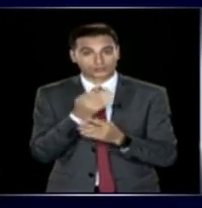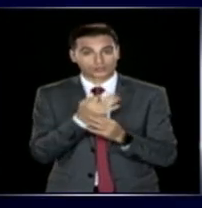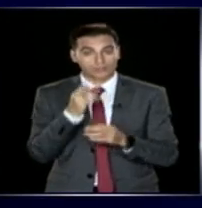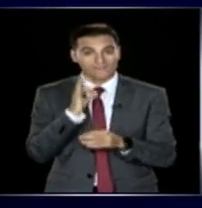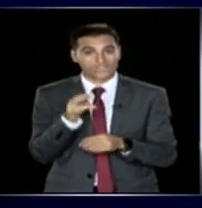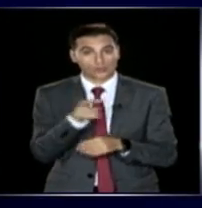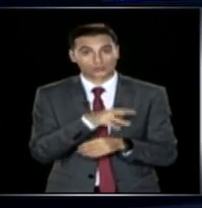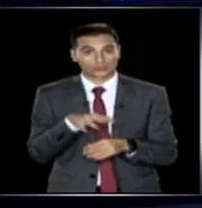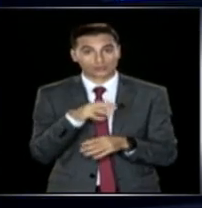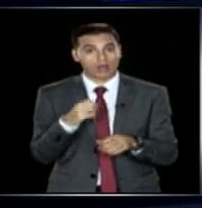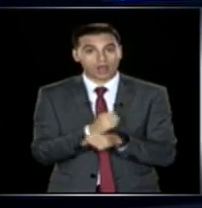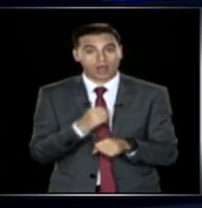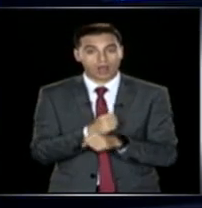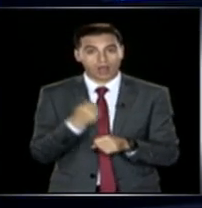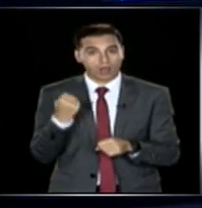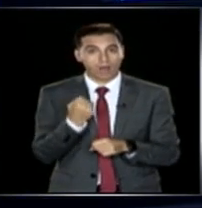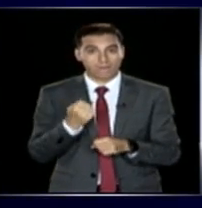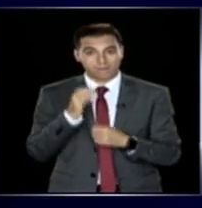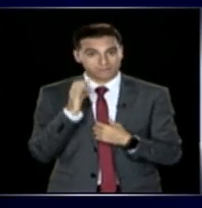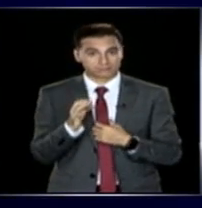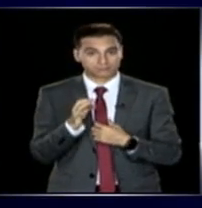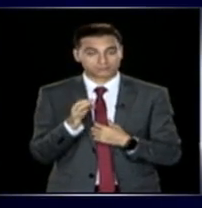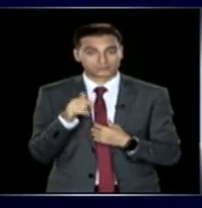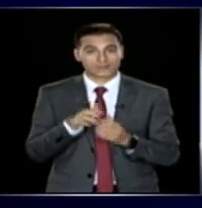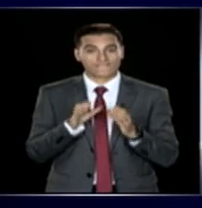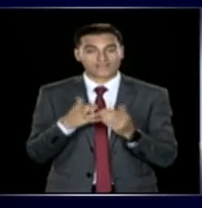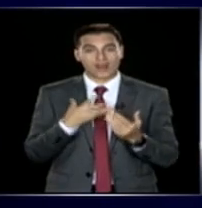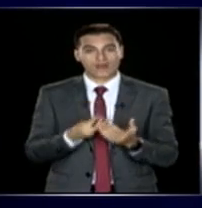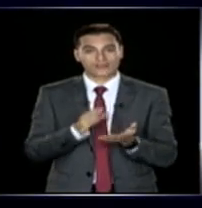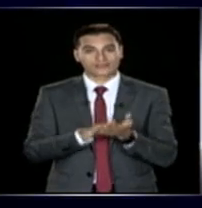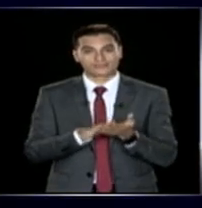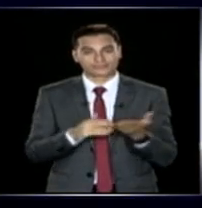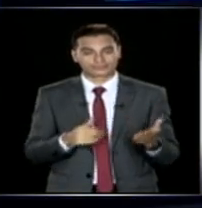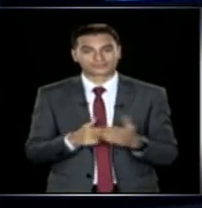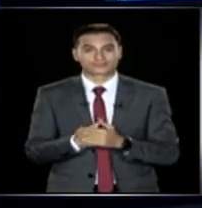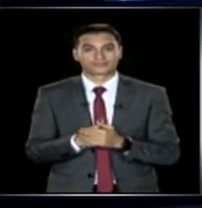اداء قوي. اتفقنا ان شاء الله. نحيي كلنا فريق الأوفياء.